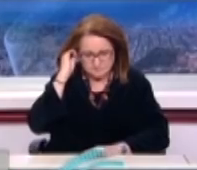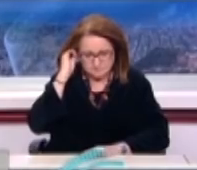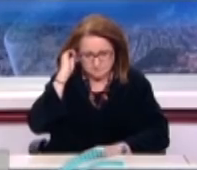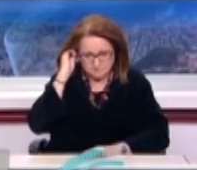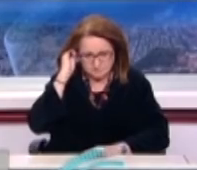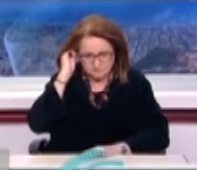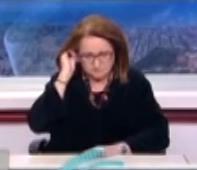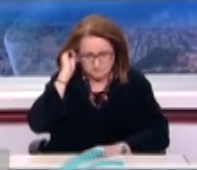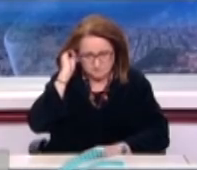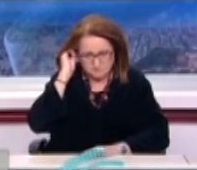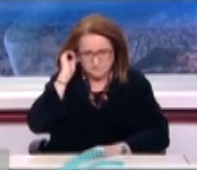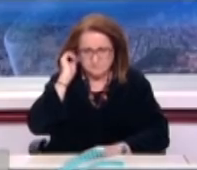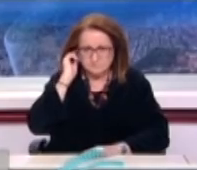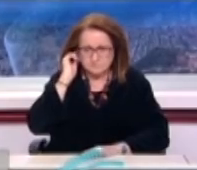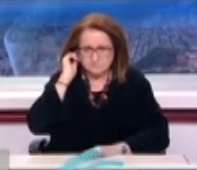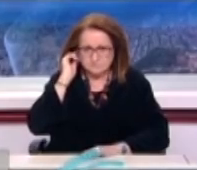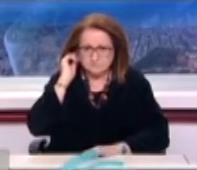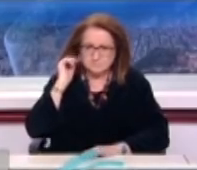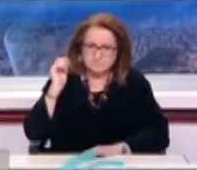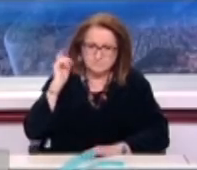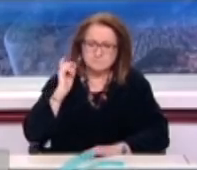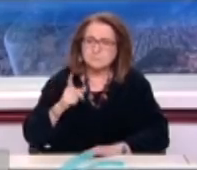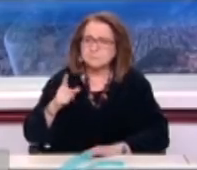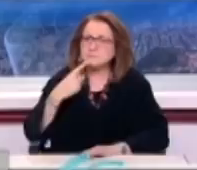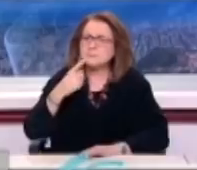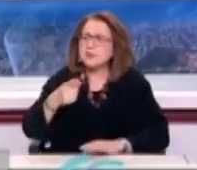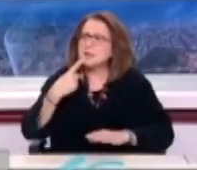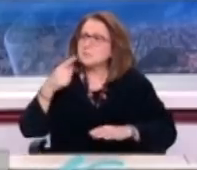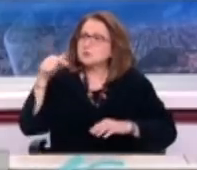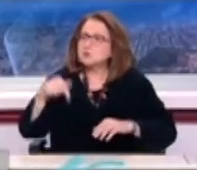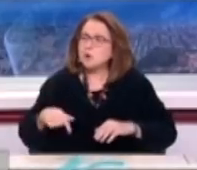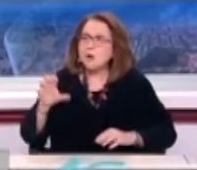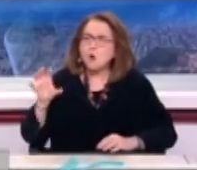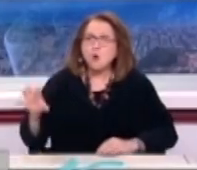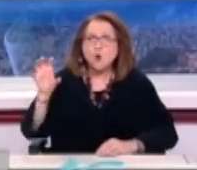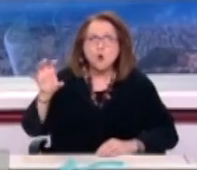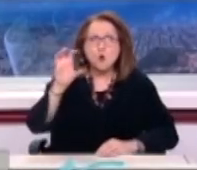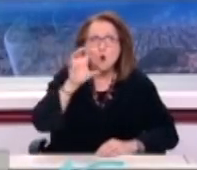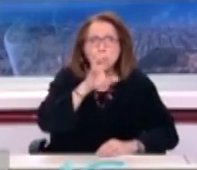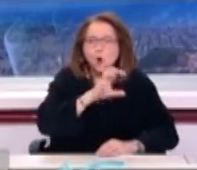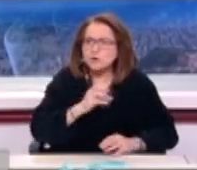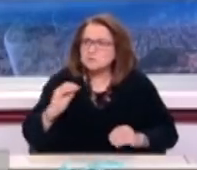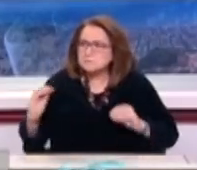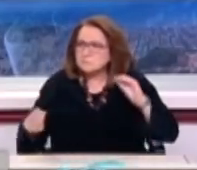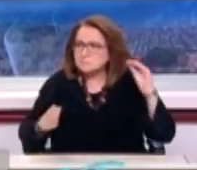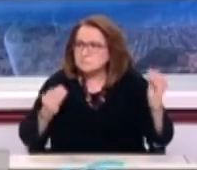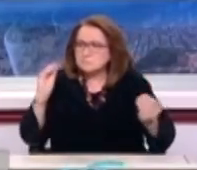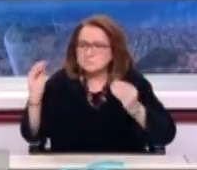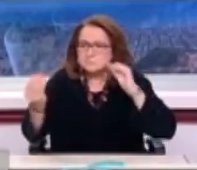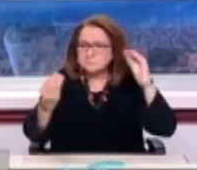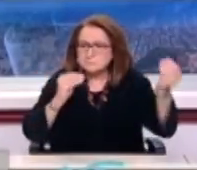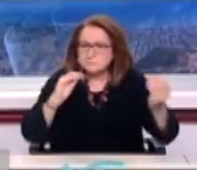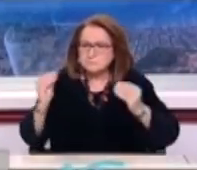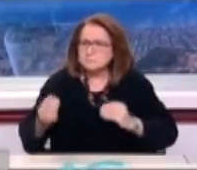ότι αλλάζει ο χάρτης των χωρών. Θέλω να μας πείτε τι ακριβώς σημαίνει αυτό, γιατί σήμερα, για παράδειγμα, που είχαμε την επίδειξη